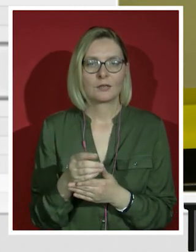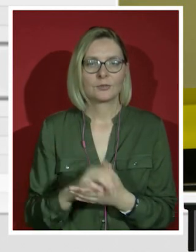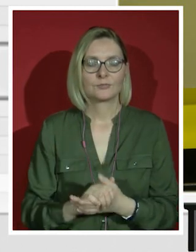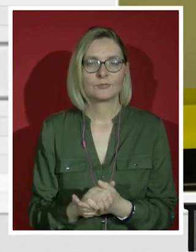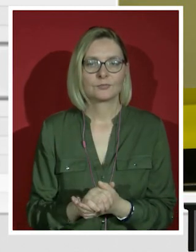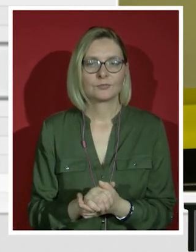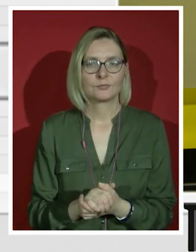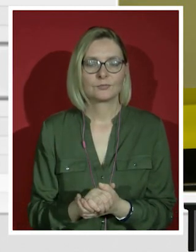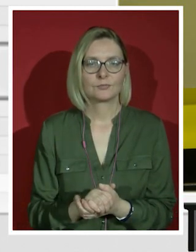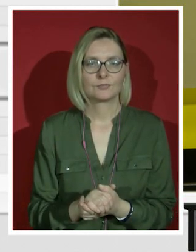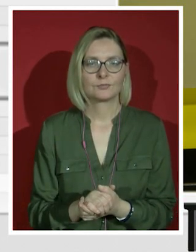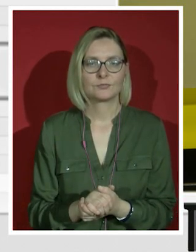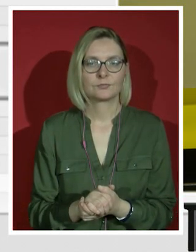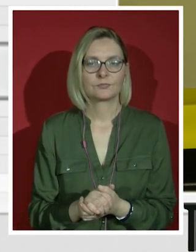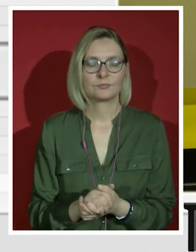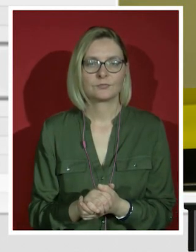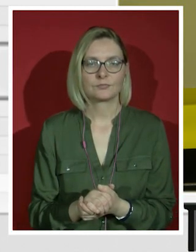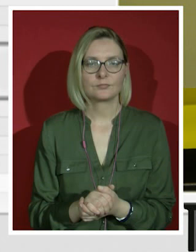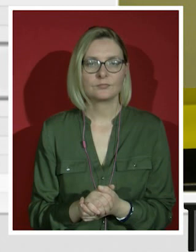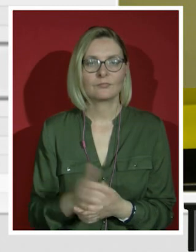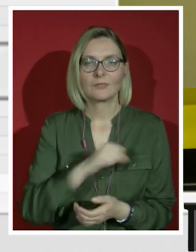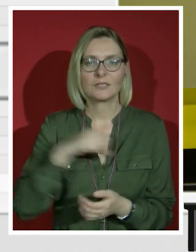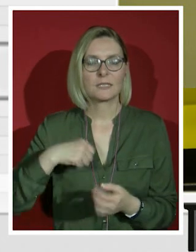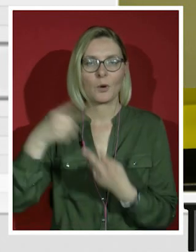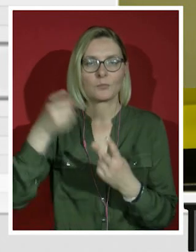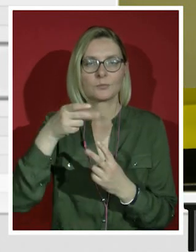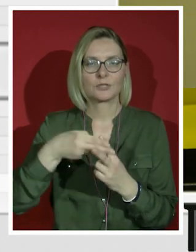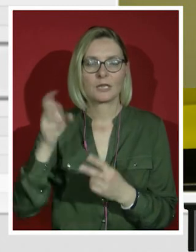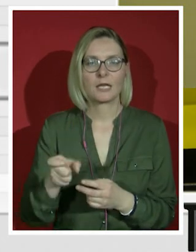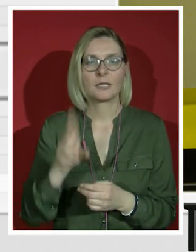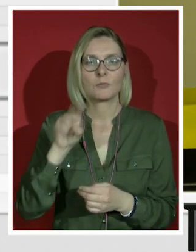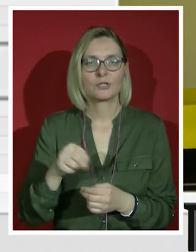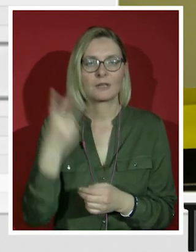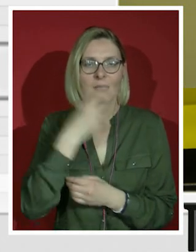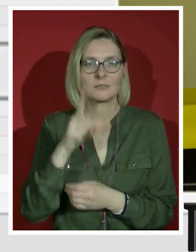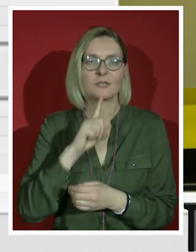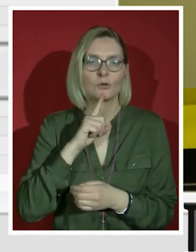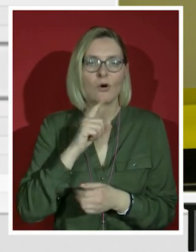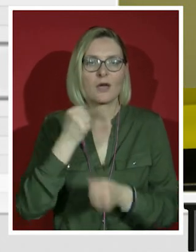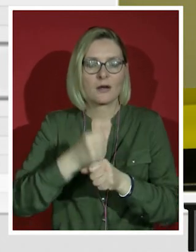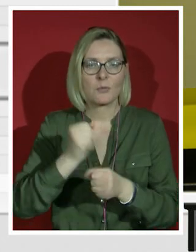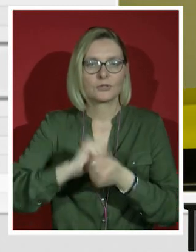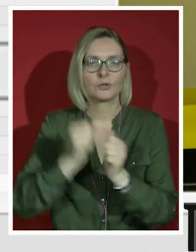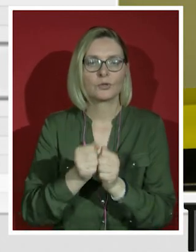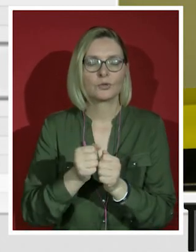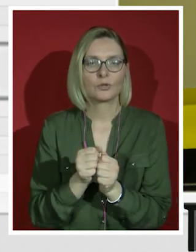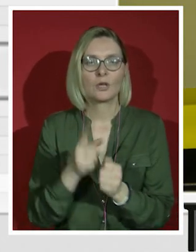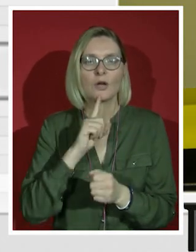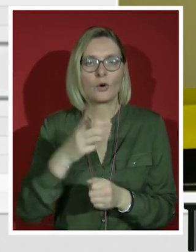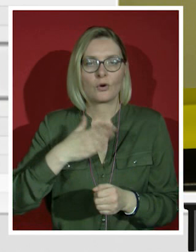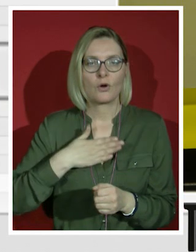цена. Абсолютно. Бидејќи само пчеларите може да ја разберат која е маката и трудот кој се вложува во